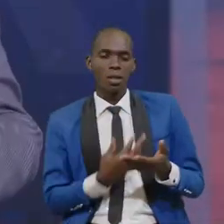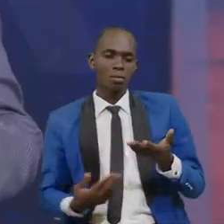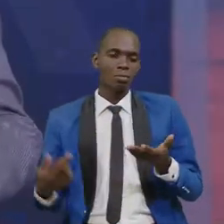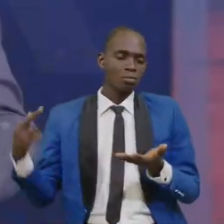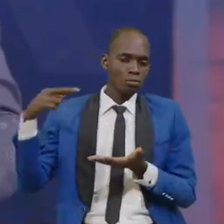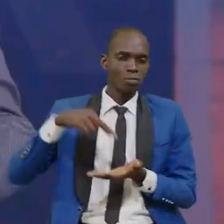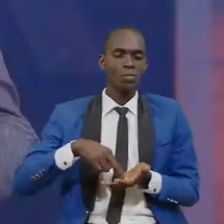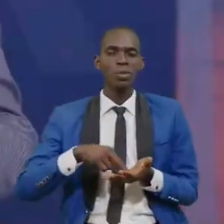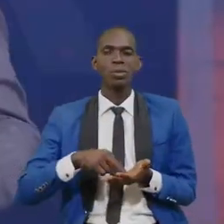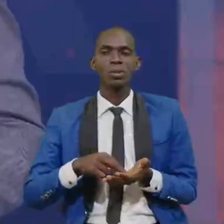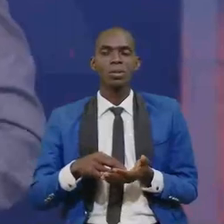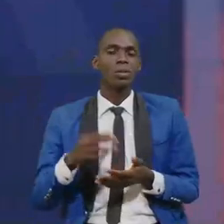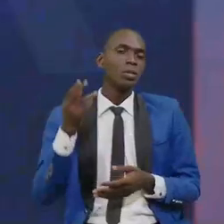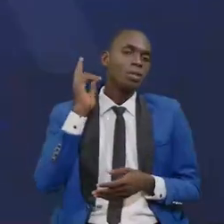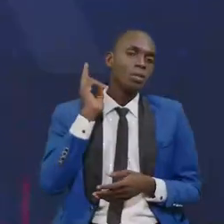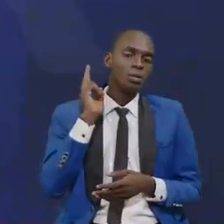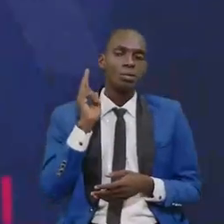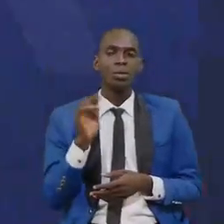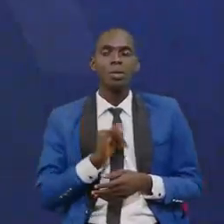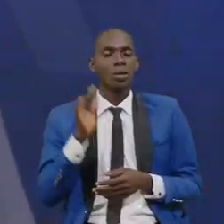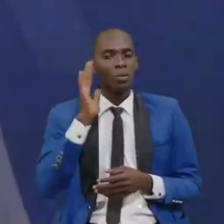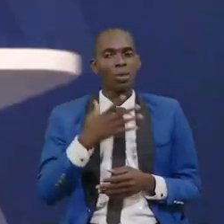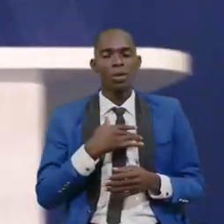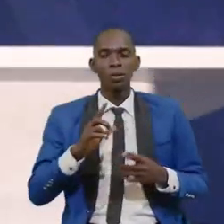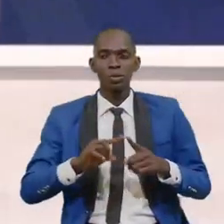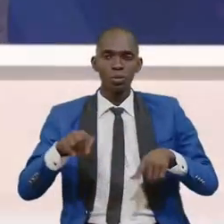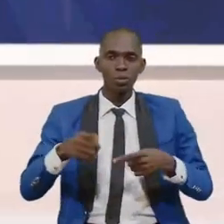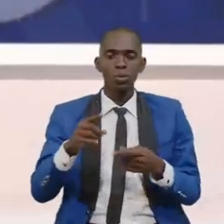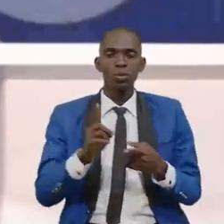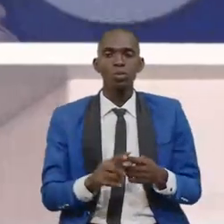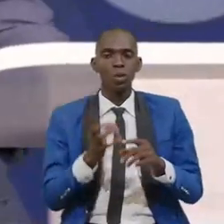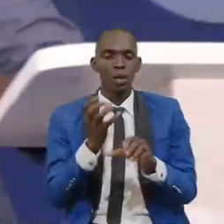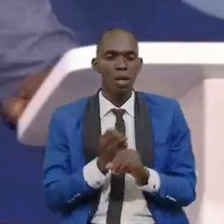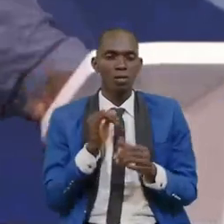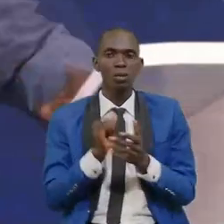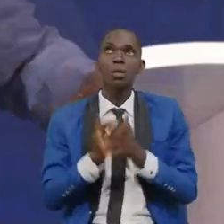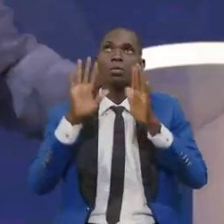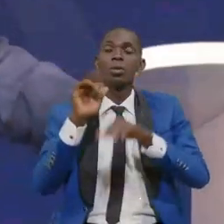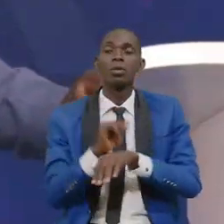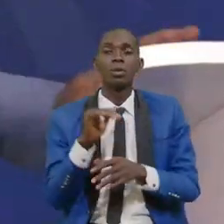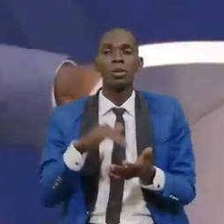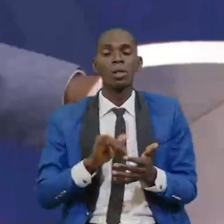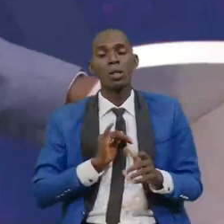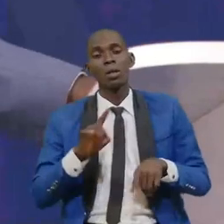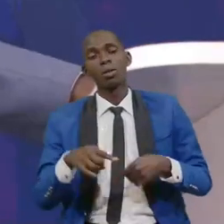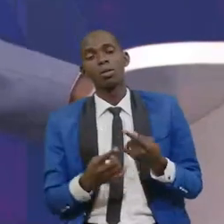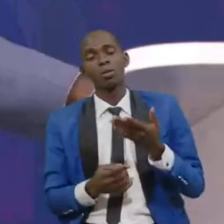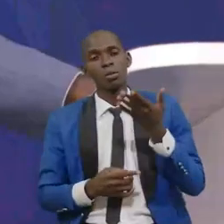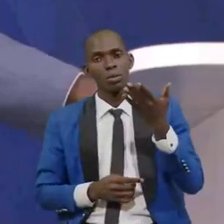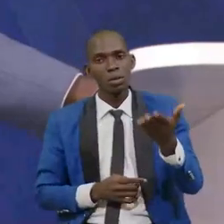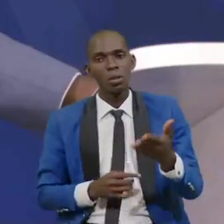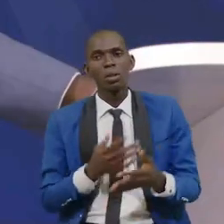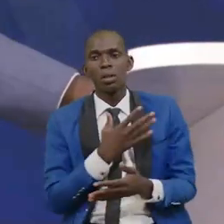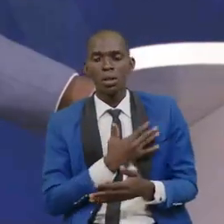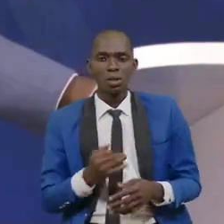répéter l'histoire. J'aime aller pour que ce miracle se reproduise. Je me lève et je vais là-bas.